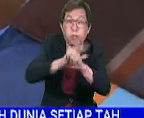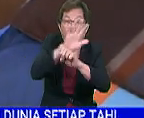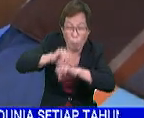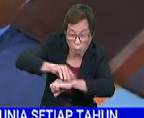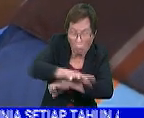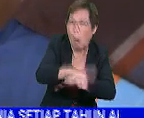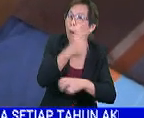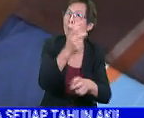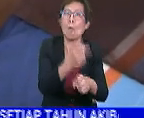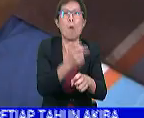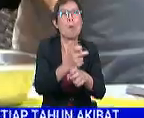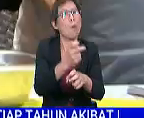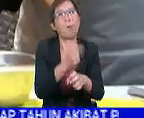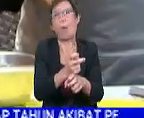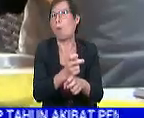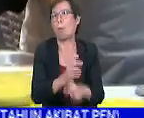ia lebih sukar